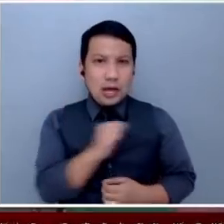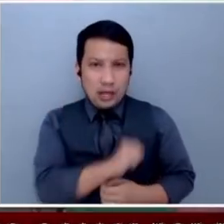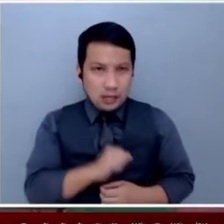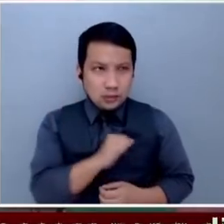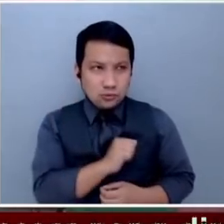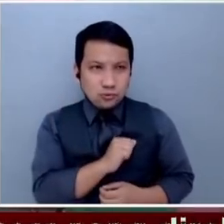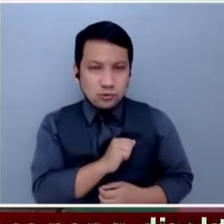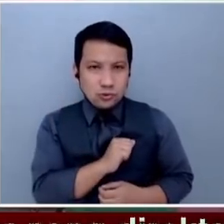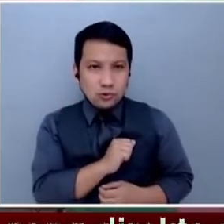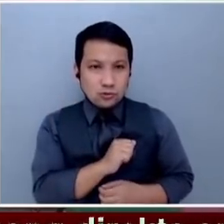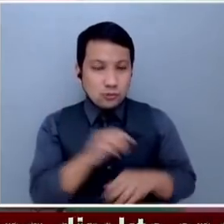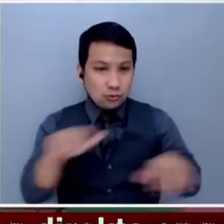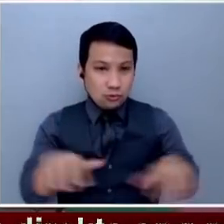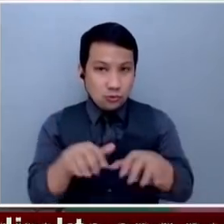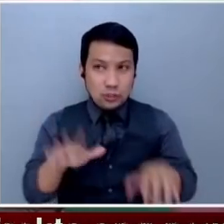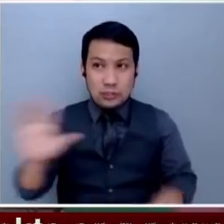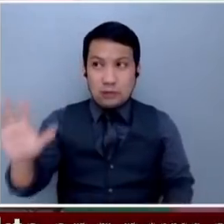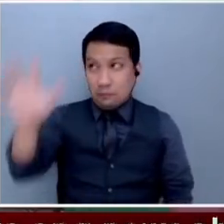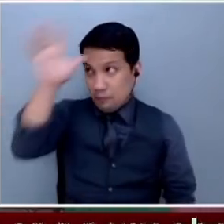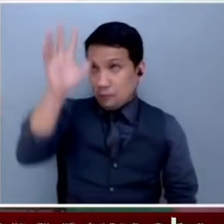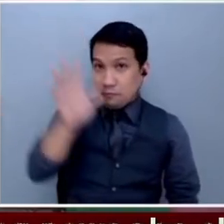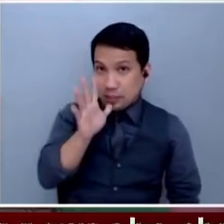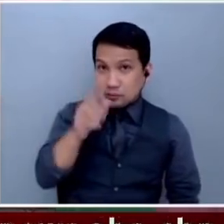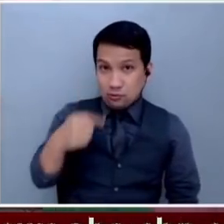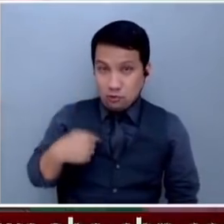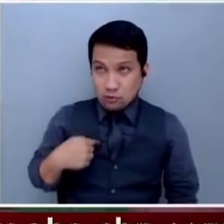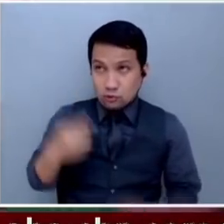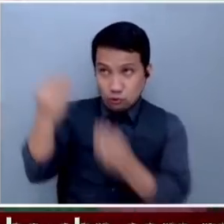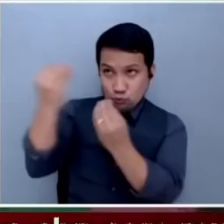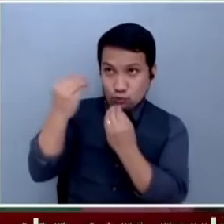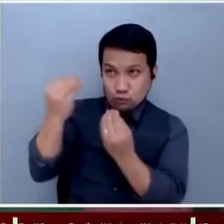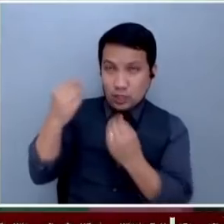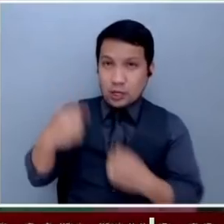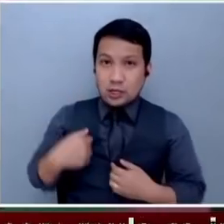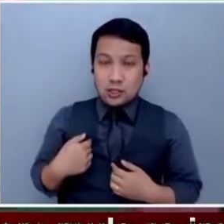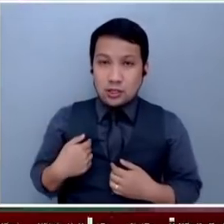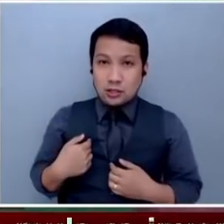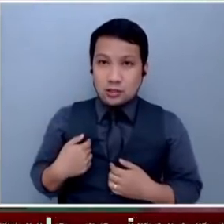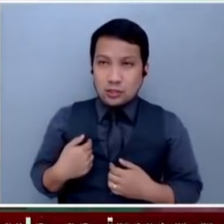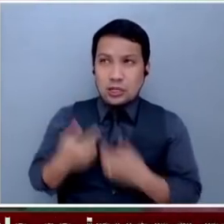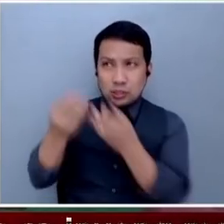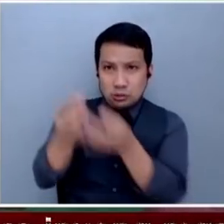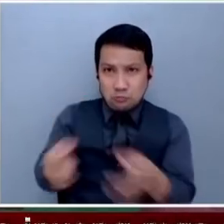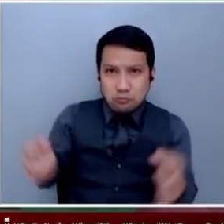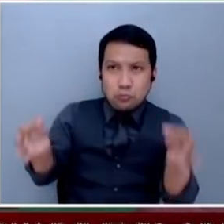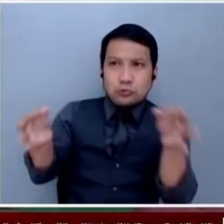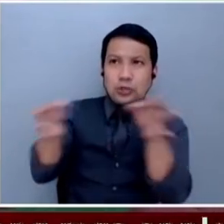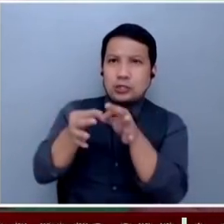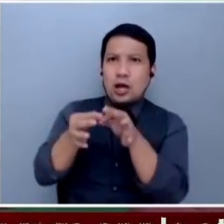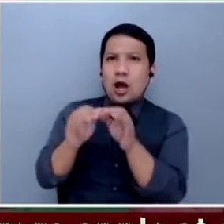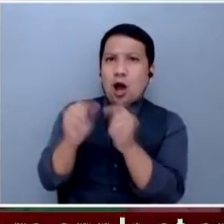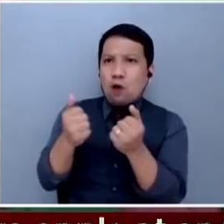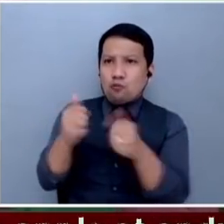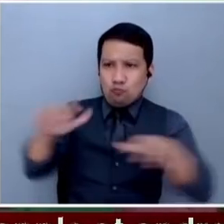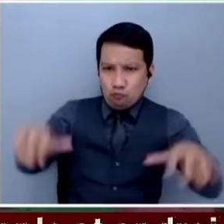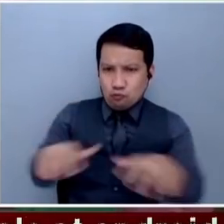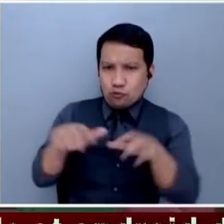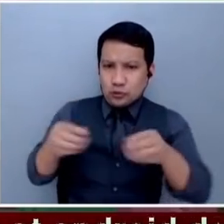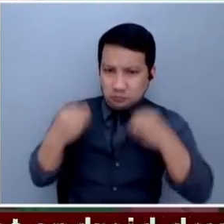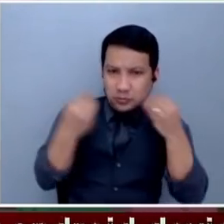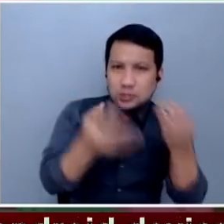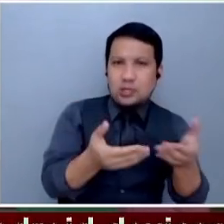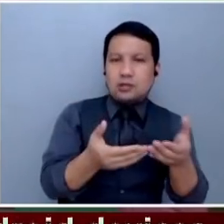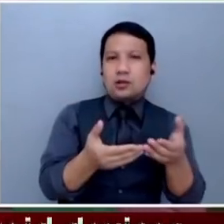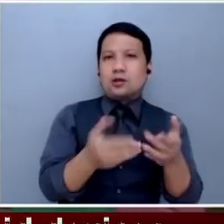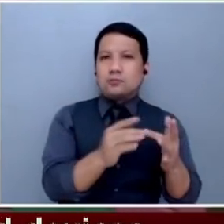trabaho sa akin ng aking mga magulang at kung anong klaseng trabaho ang ibinibigay ko doon sa aming syudad sa